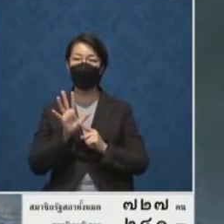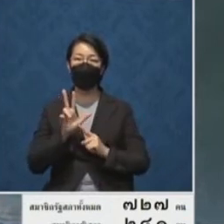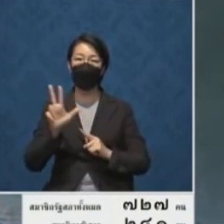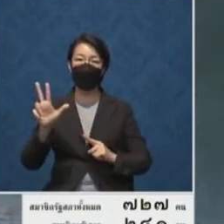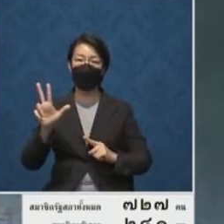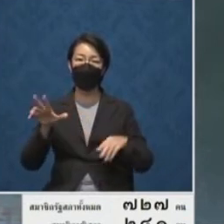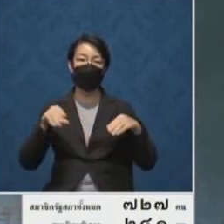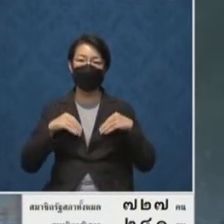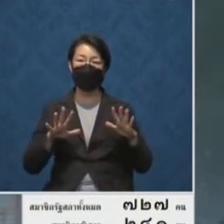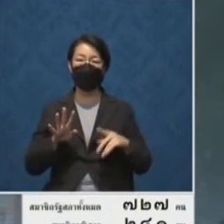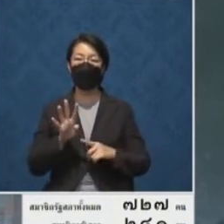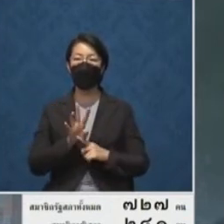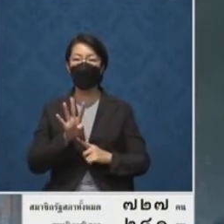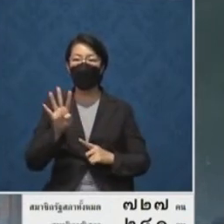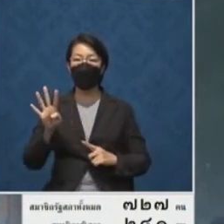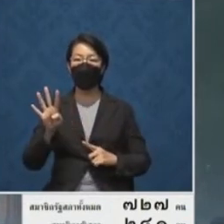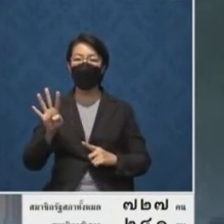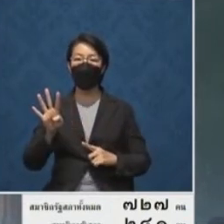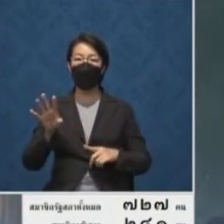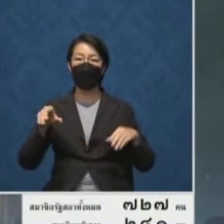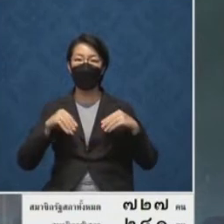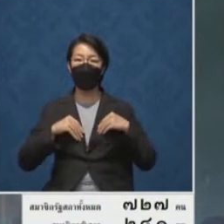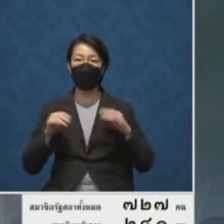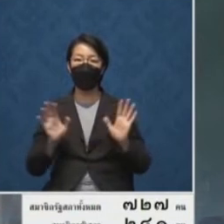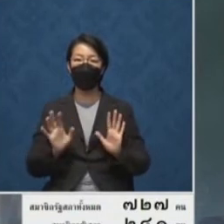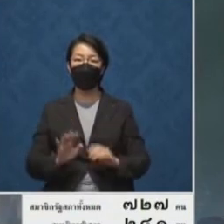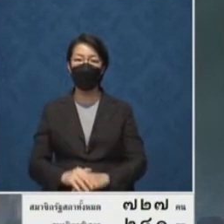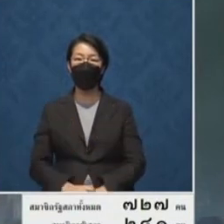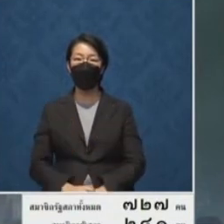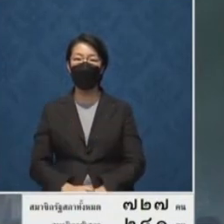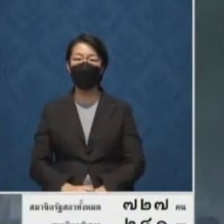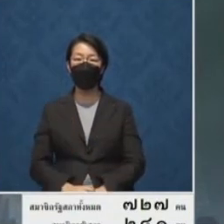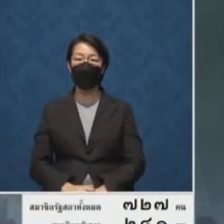การ3ไม่รับหลักการและ4ไม่รับหลักการ